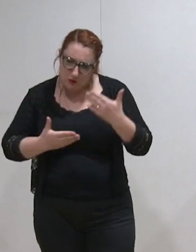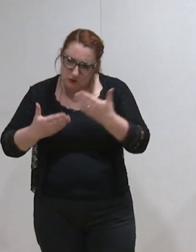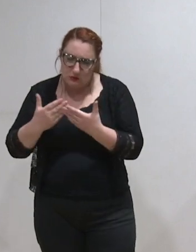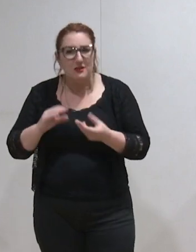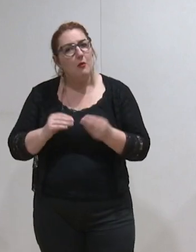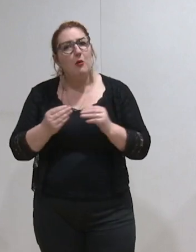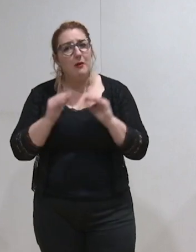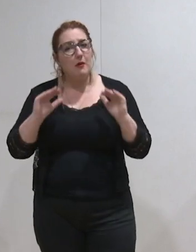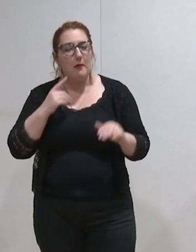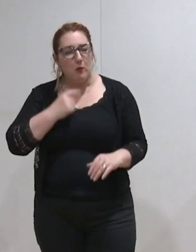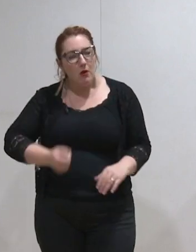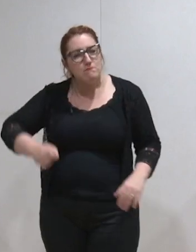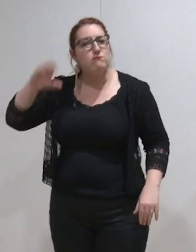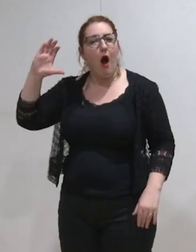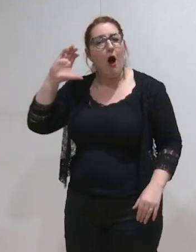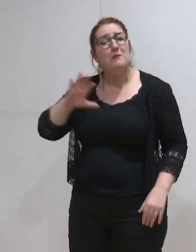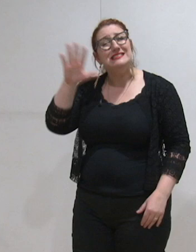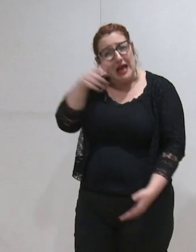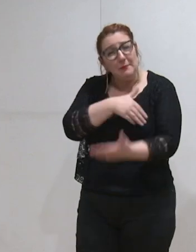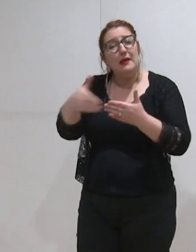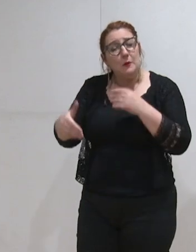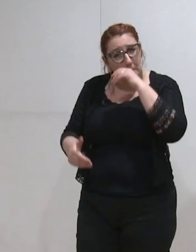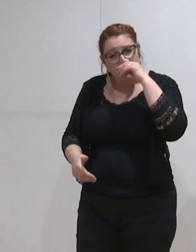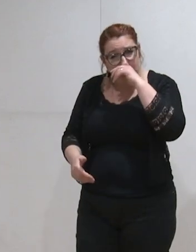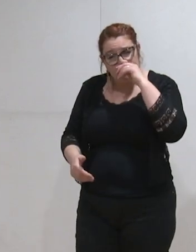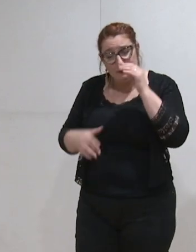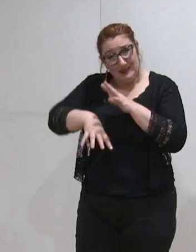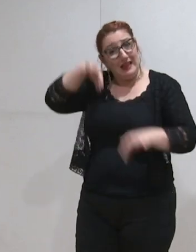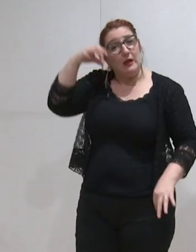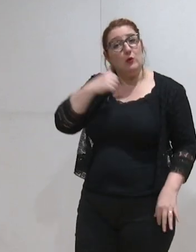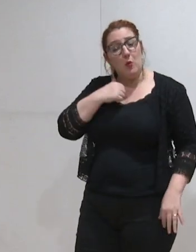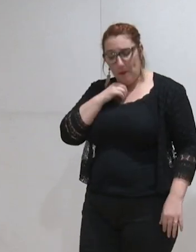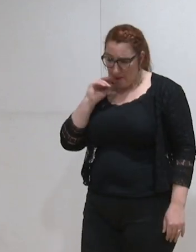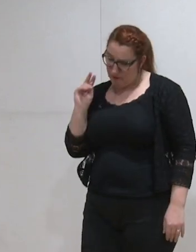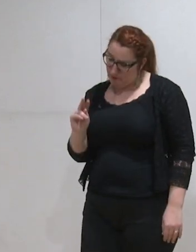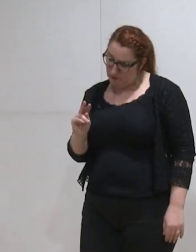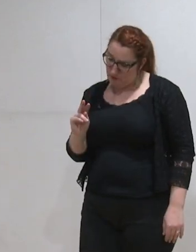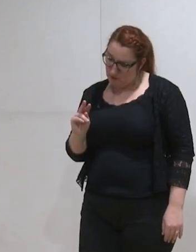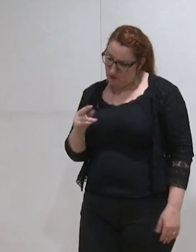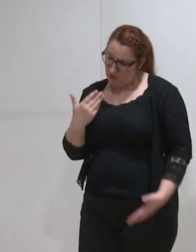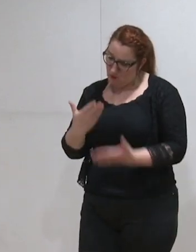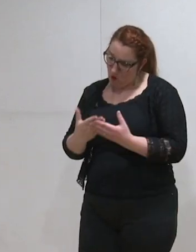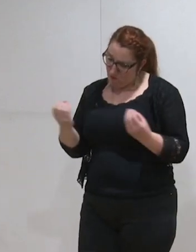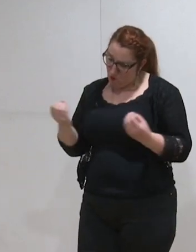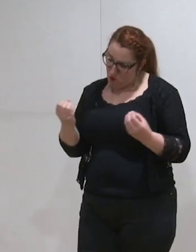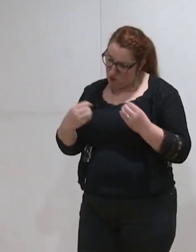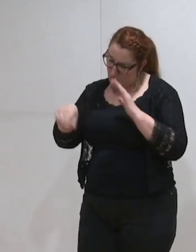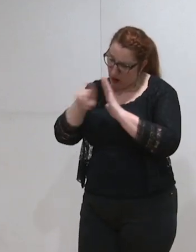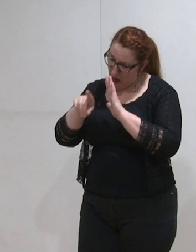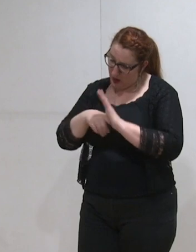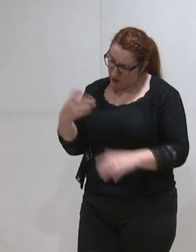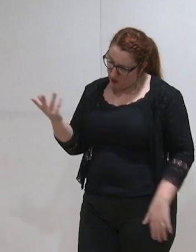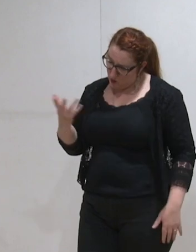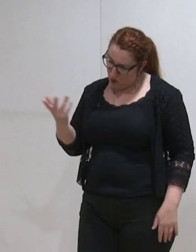problème pour un montant aussi important quand un élu n'est pas en capacité en vérité de justifier les règles sur lesquelles sont